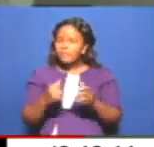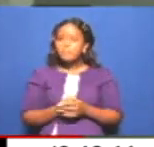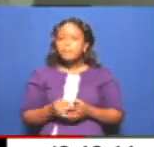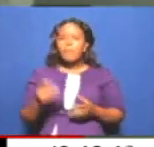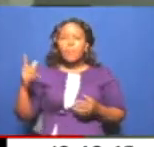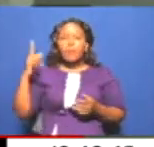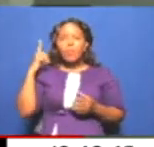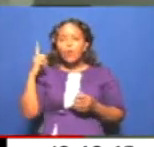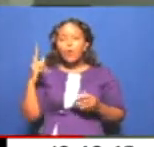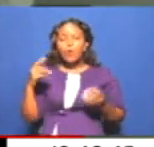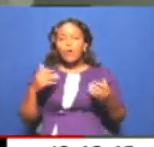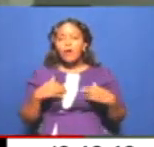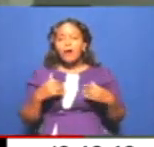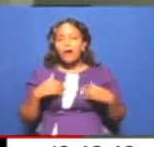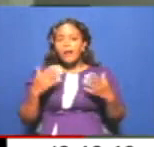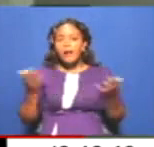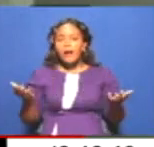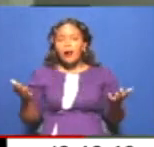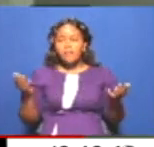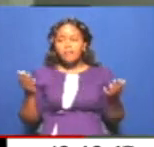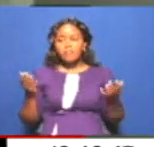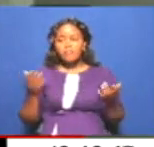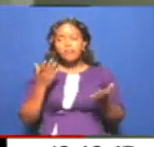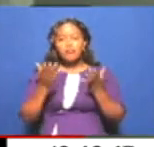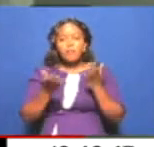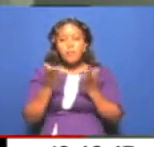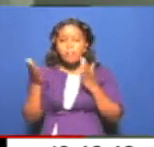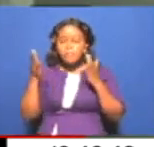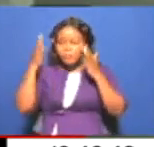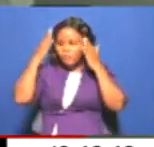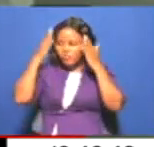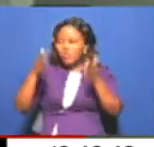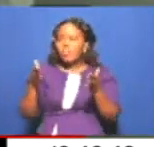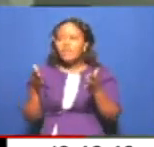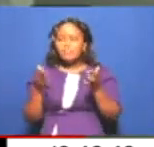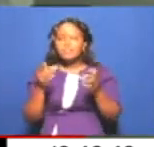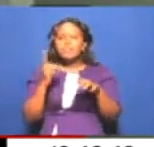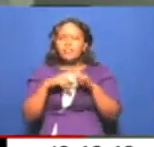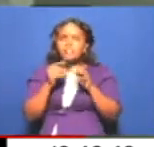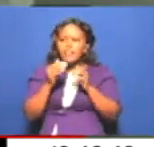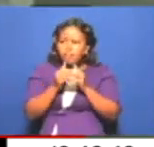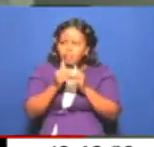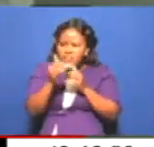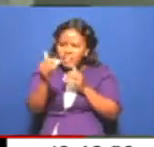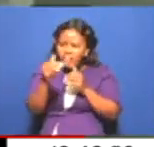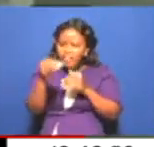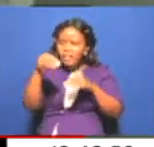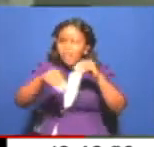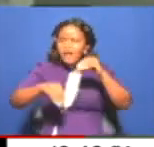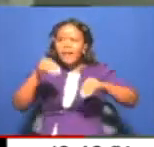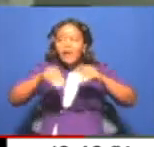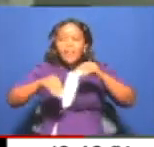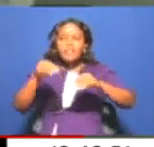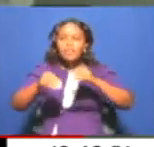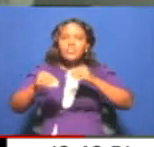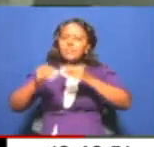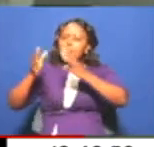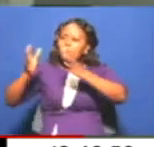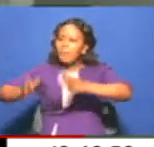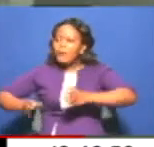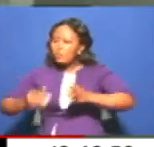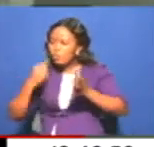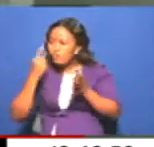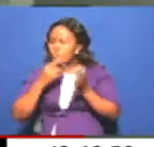ama ina pengine ina azimio ya kwamba tunaweza karibia uchaguzi, na wakati wa uchaguzi mtu ambaye alikuwa ananuia na pengine alikuwa